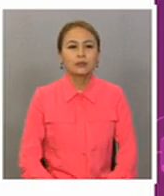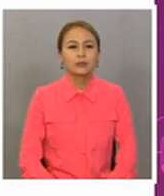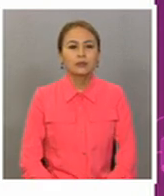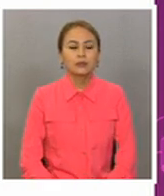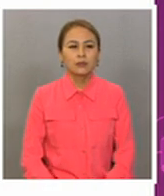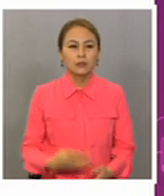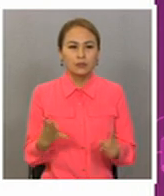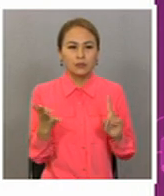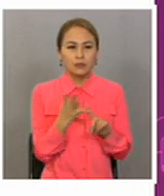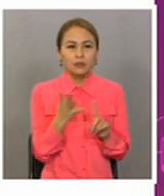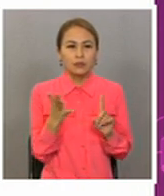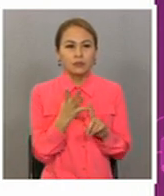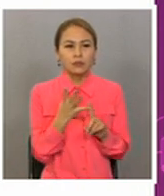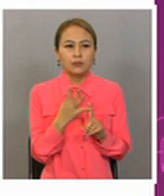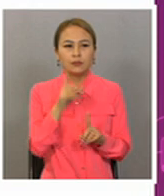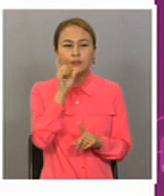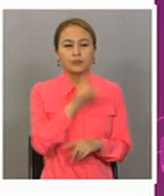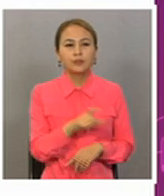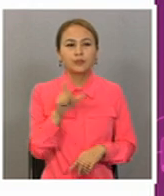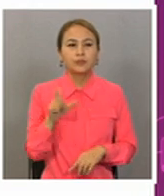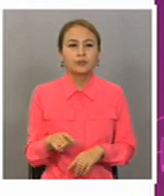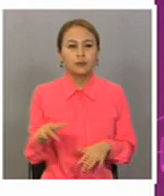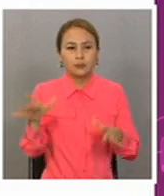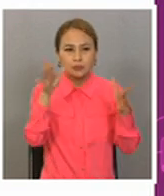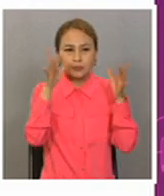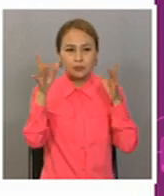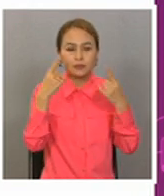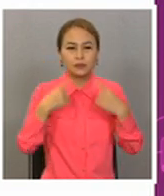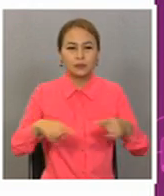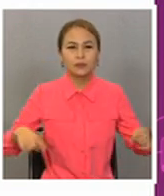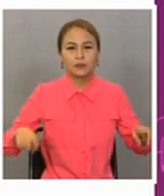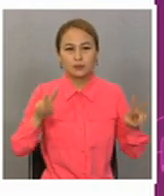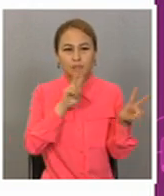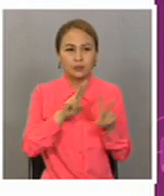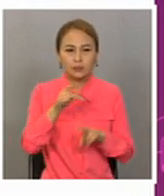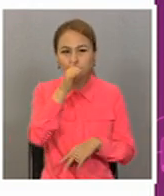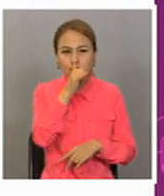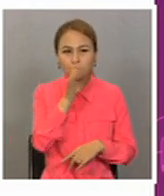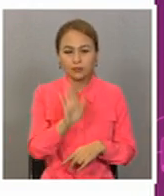Төртінші, адам аспан денелерін бақылай алмайды.